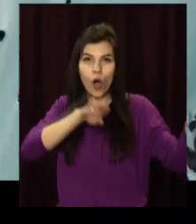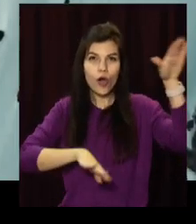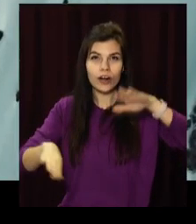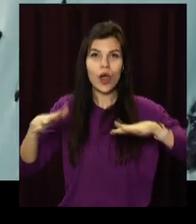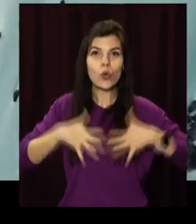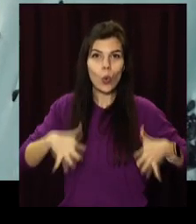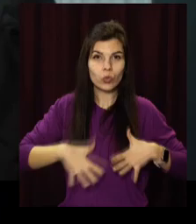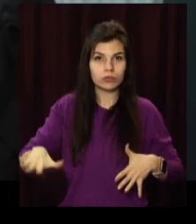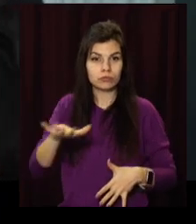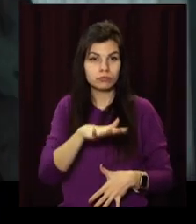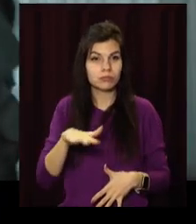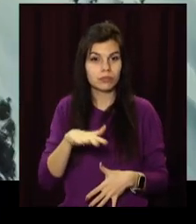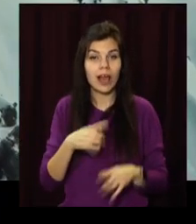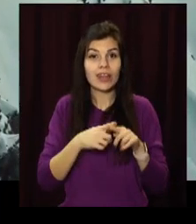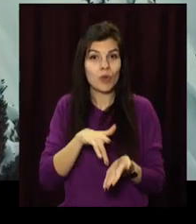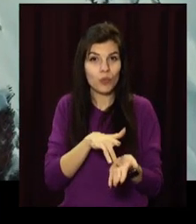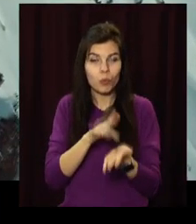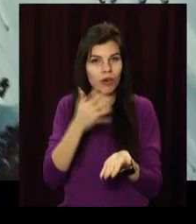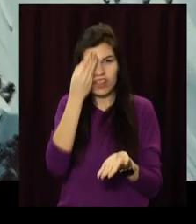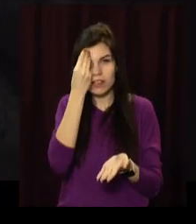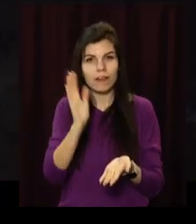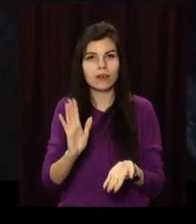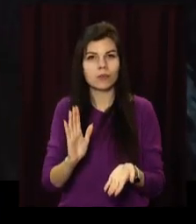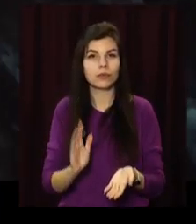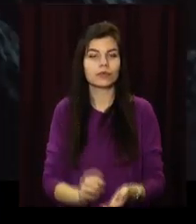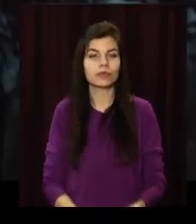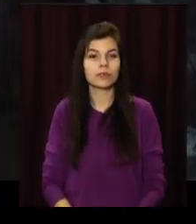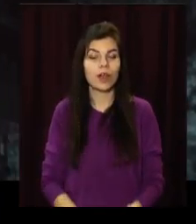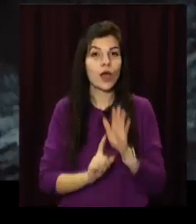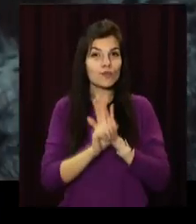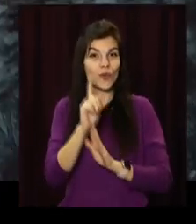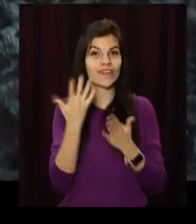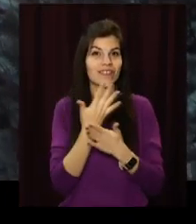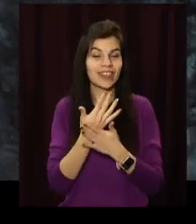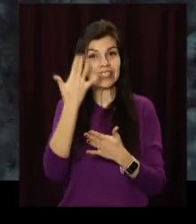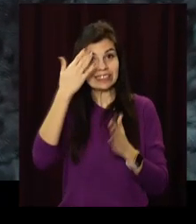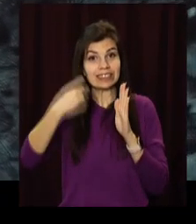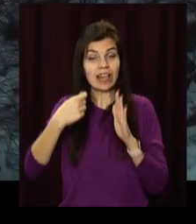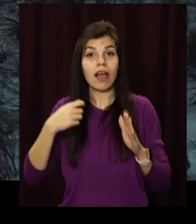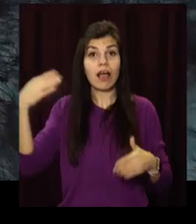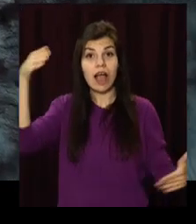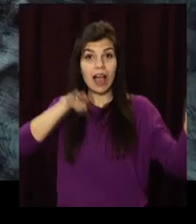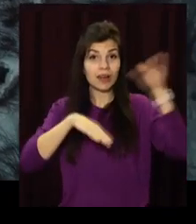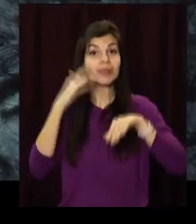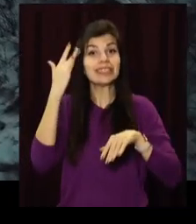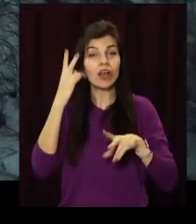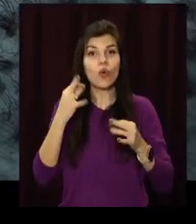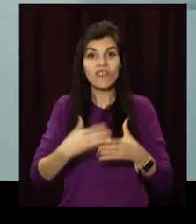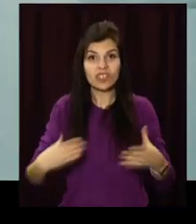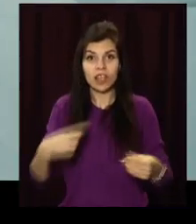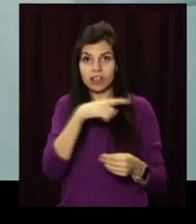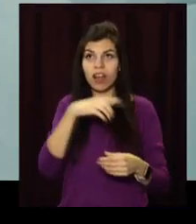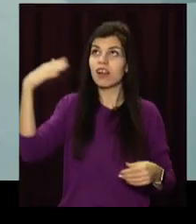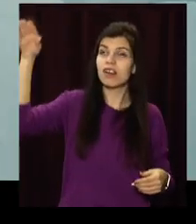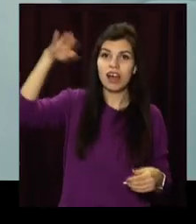безликий вершник, який має свою місію. І для тих, хто стає на його шляху, буде багато жаху. І все це на тлі мальовничих гірських